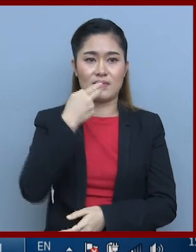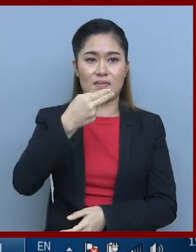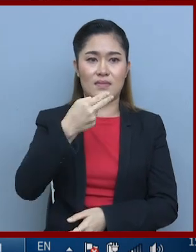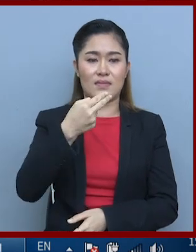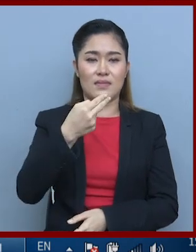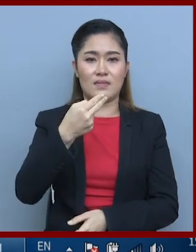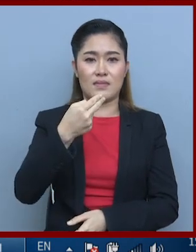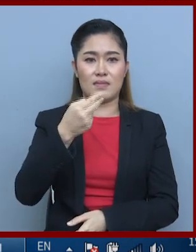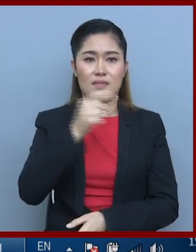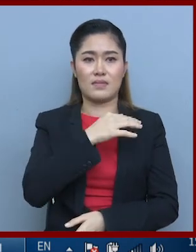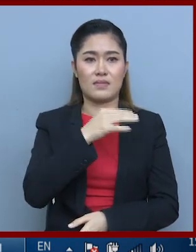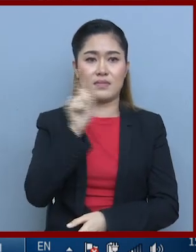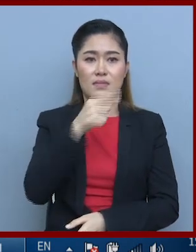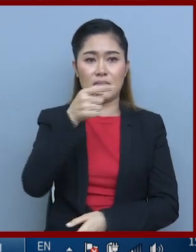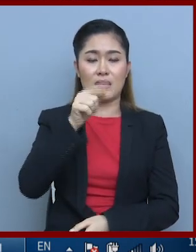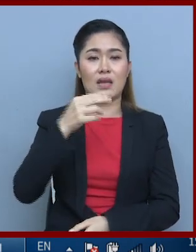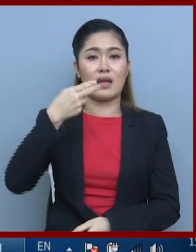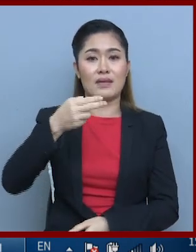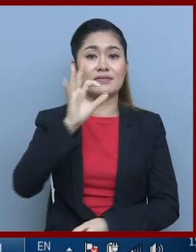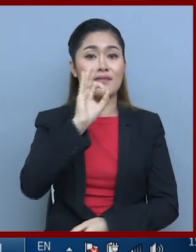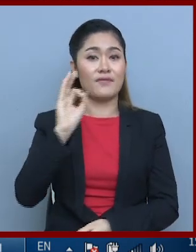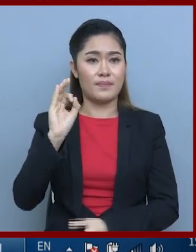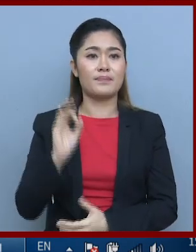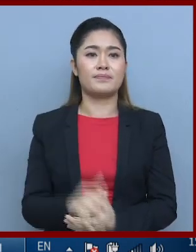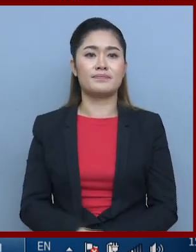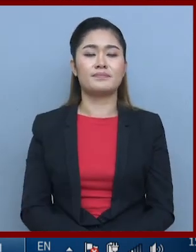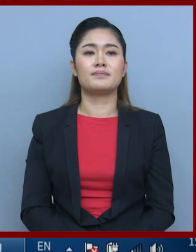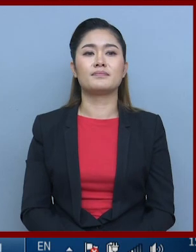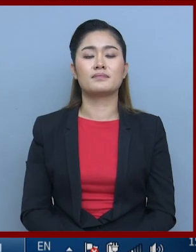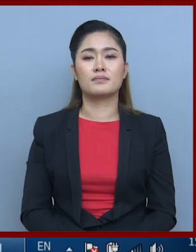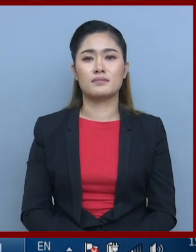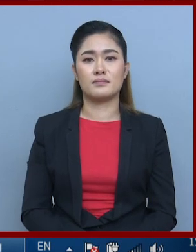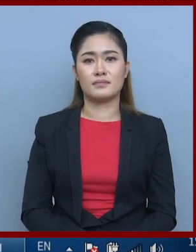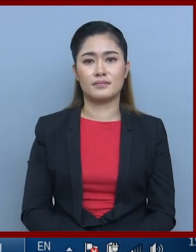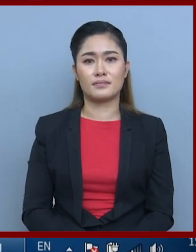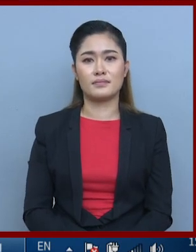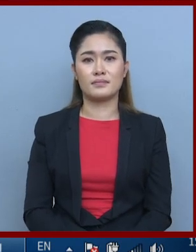นะพิมพ์ vb red ก็ได้นะ